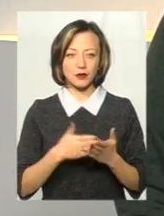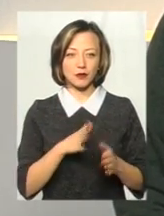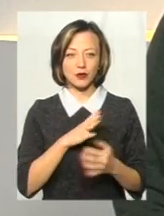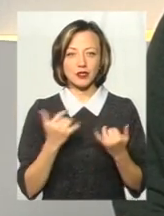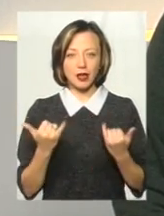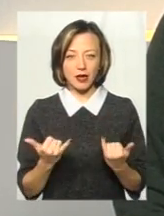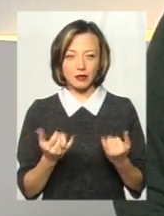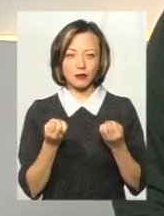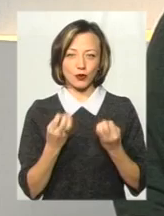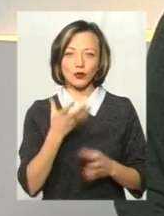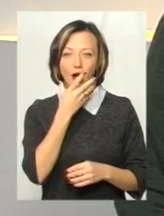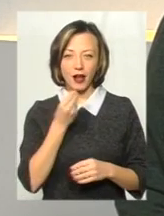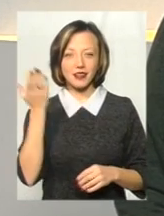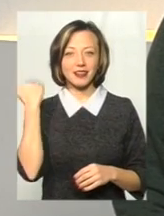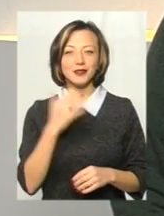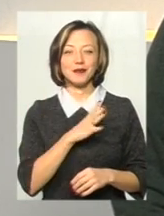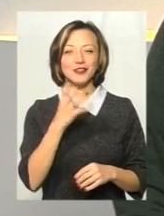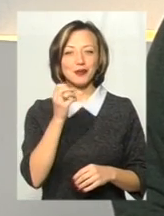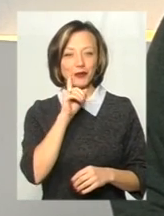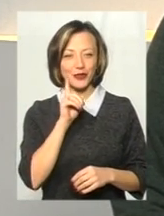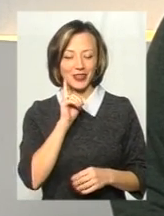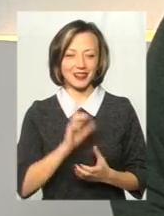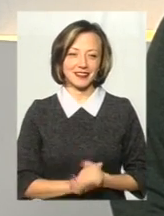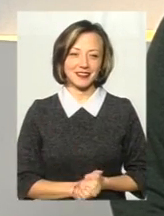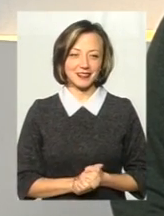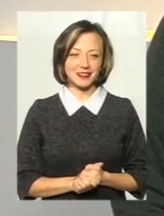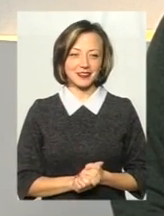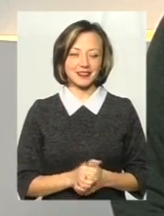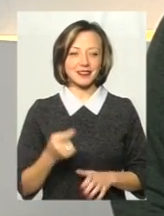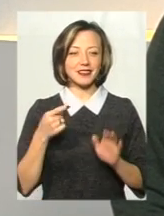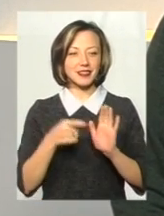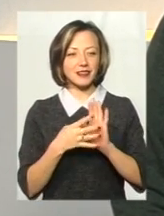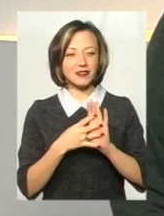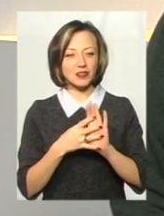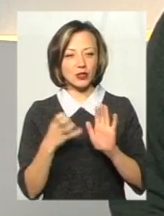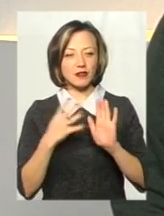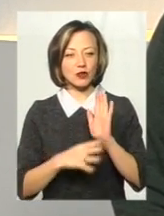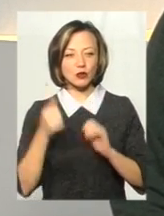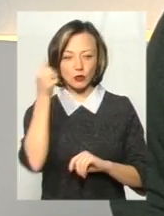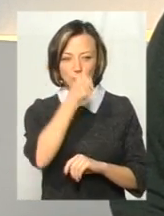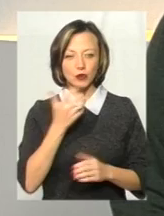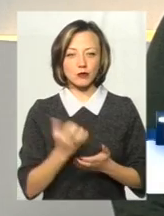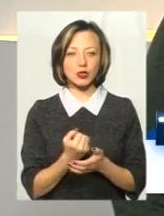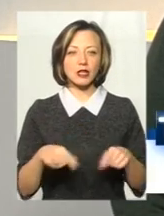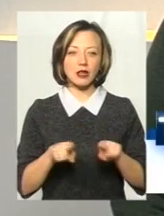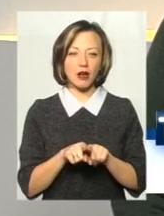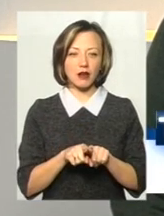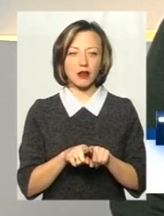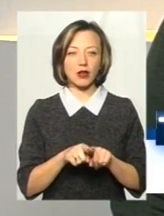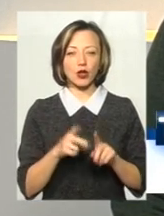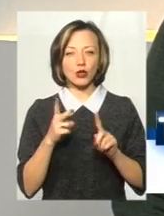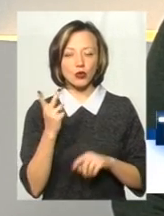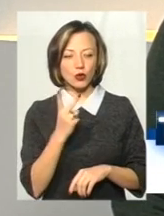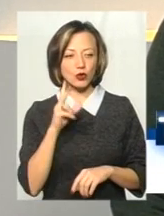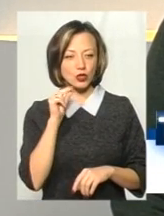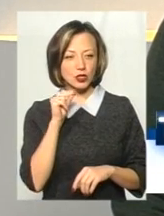Зараз я просто гарний, а тоді був ще й молодий. От. В 90-му році вийшло так, бо тут тільки що сказали, що там 2